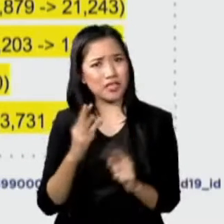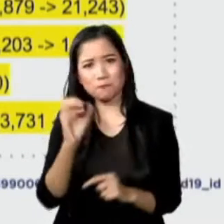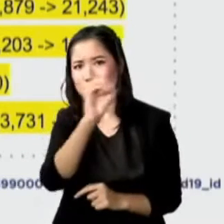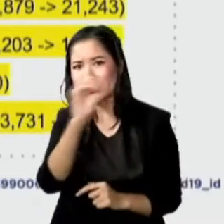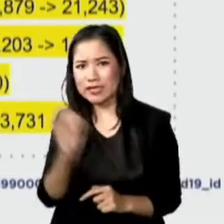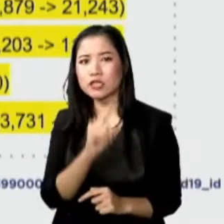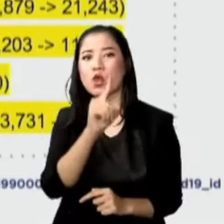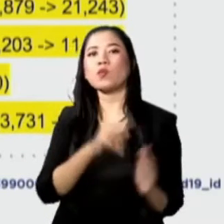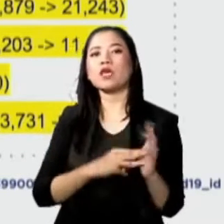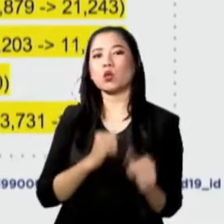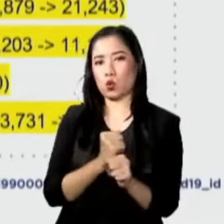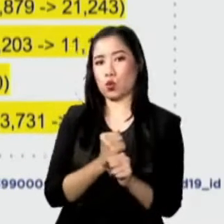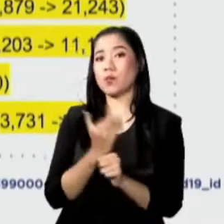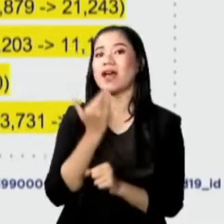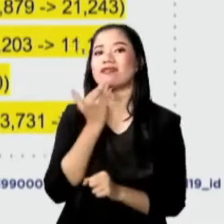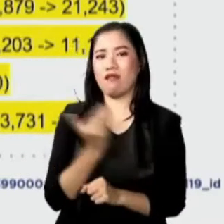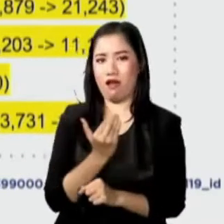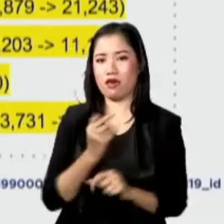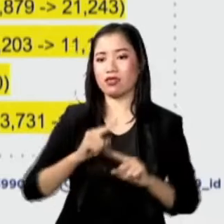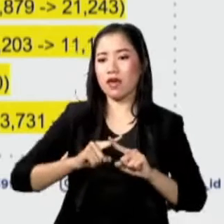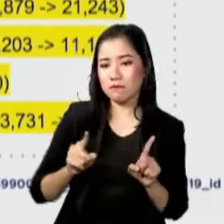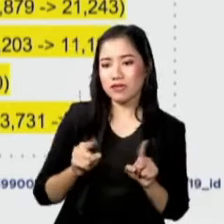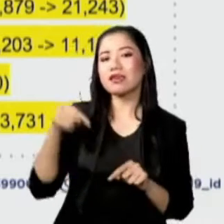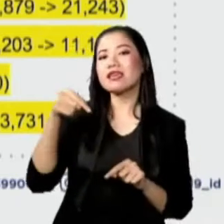10-15% per minggunya. Dengan begitu,